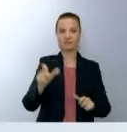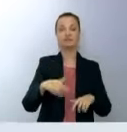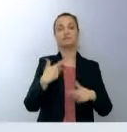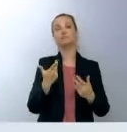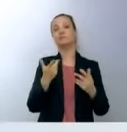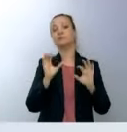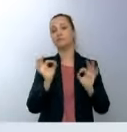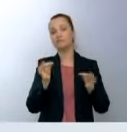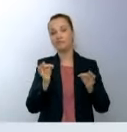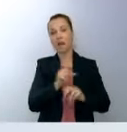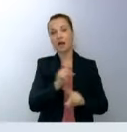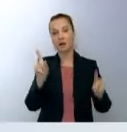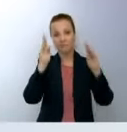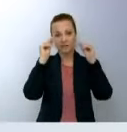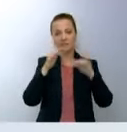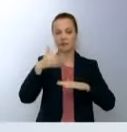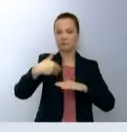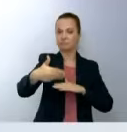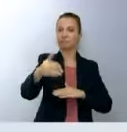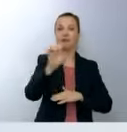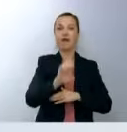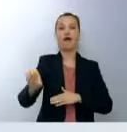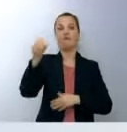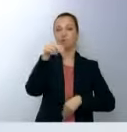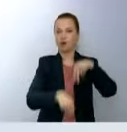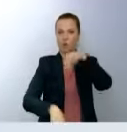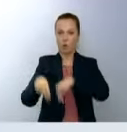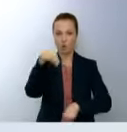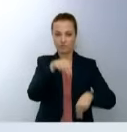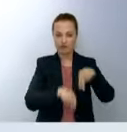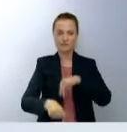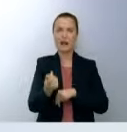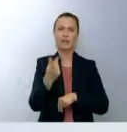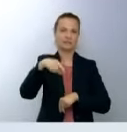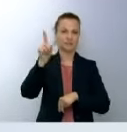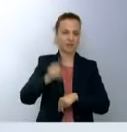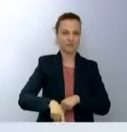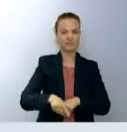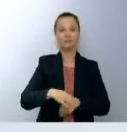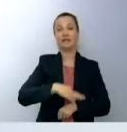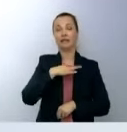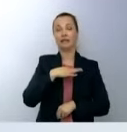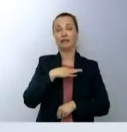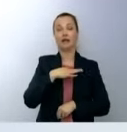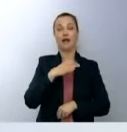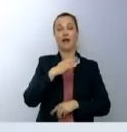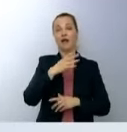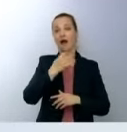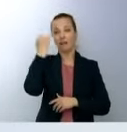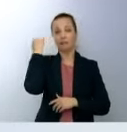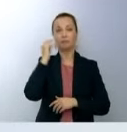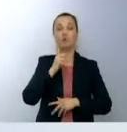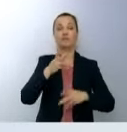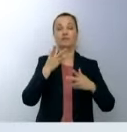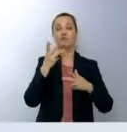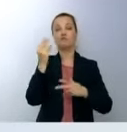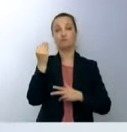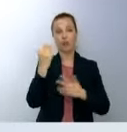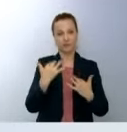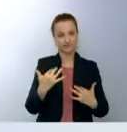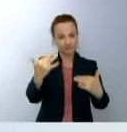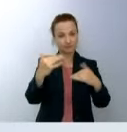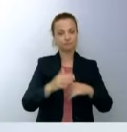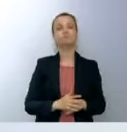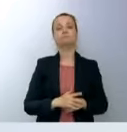ξεχνάμε ότι έχουμε και τις ευρωεκλογές σε λίγες μέρες κυριε αντιπρόεδρε της βουλής κυρίες και κύριοι αισθάνομαι